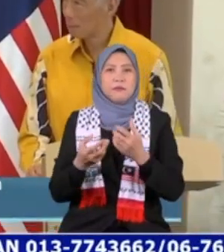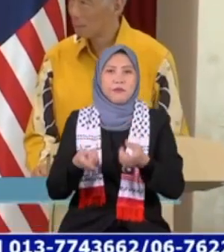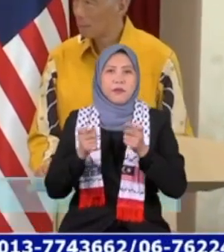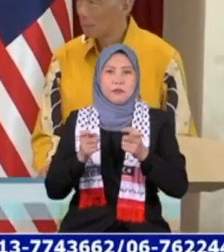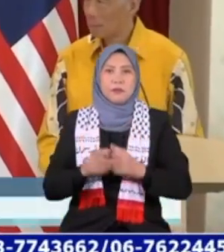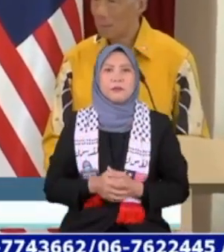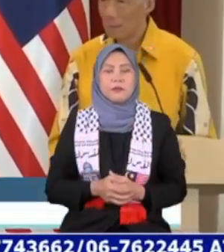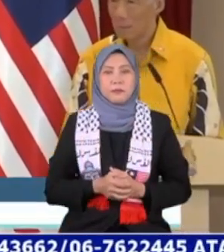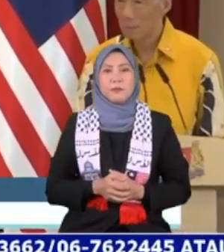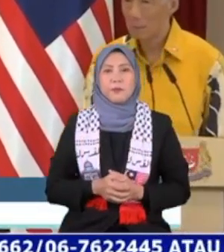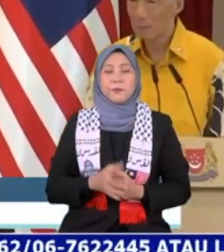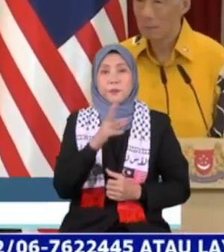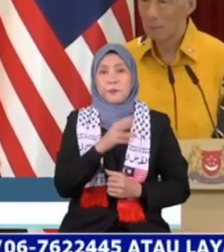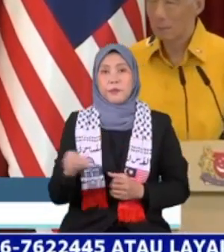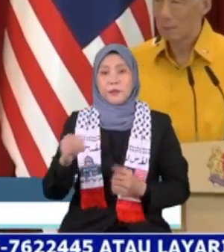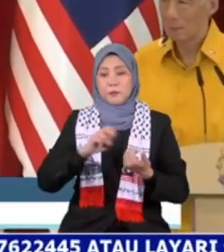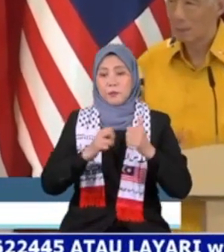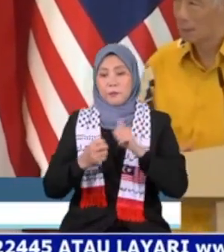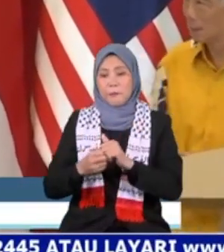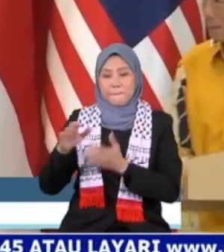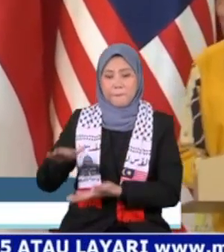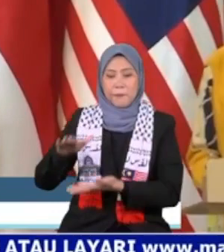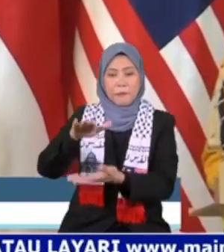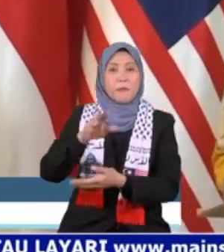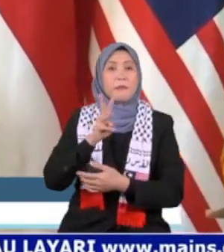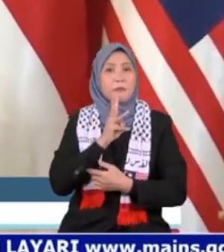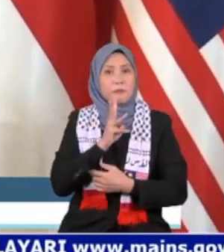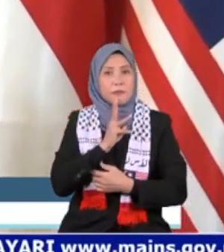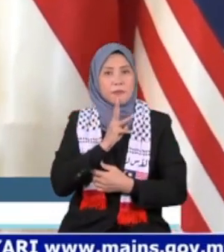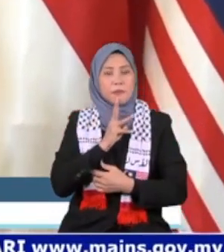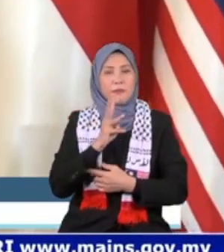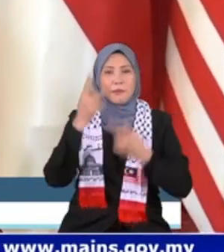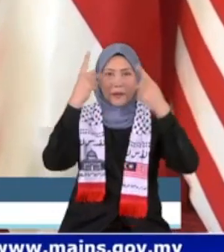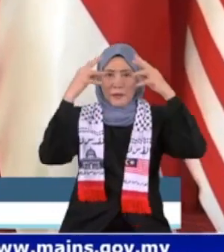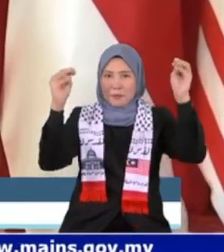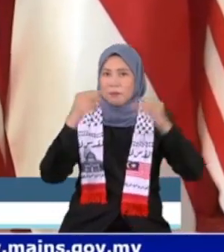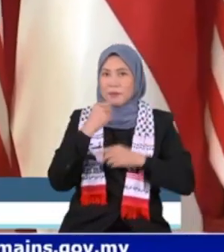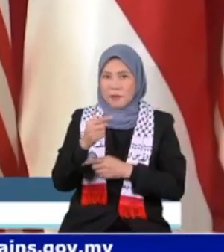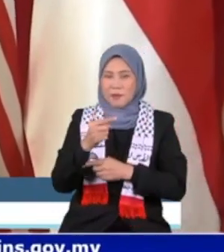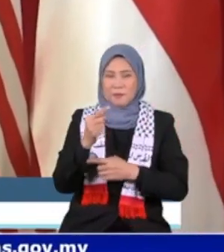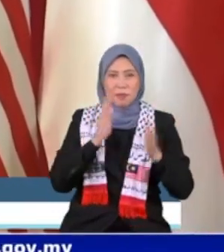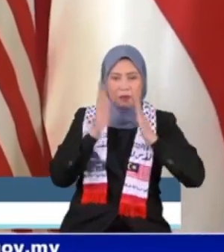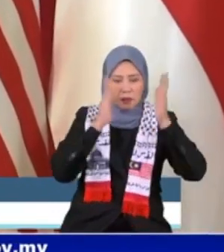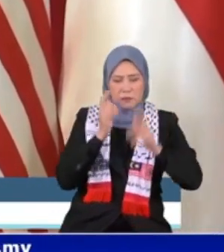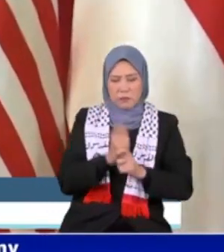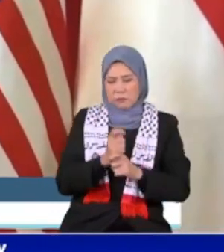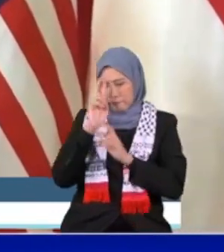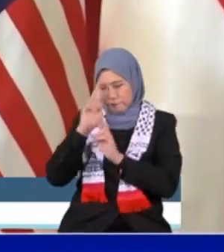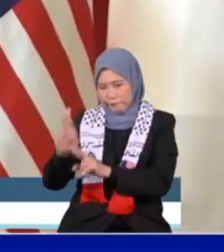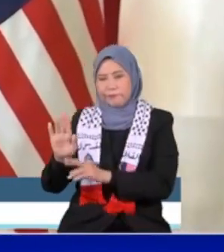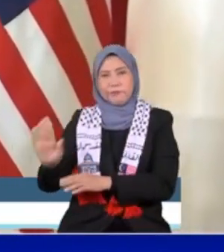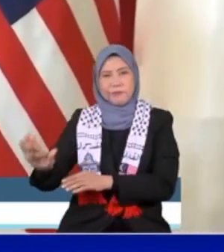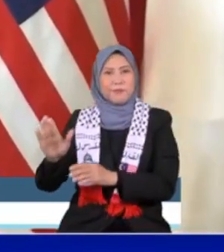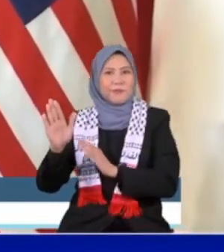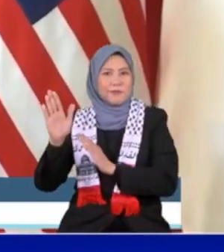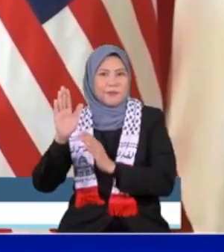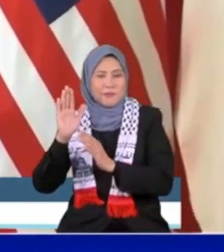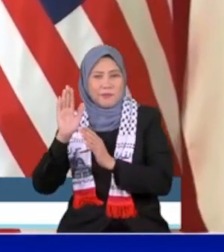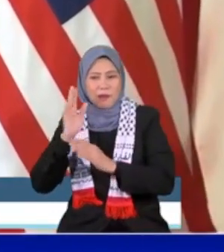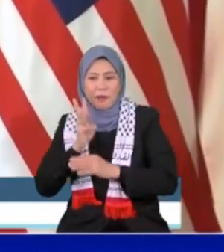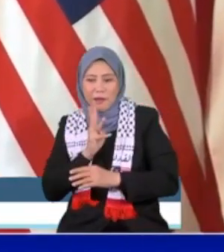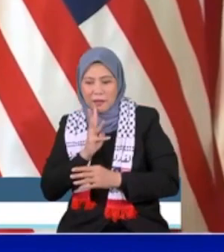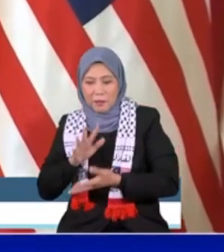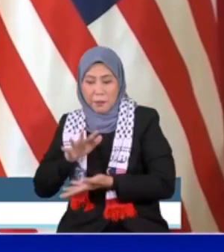think begitu juga bagi isu bekalan air Perdana Menteri memutuskan pendirian Malaysia kekal menghormati komitmen bekalan air ke